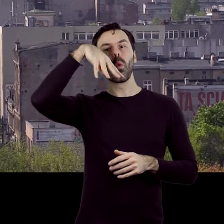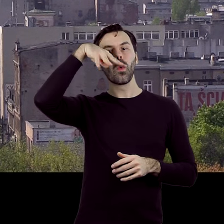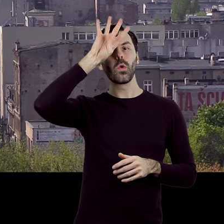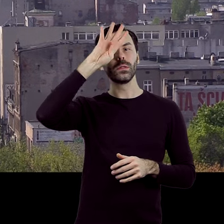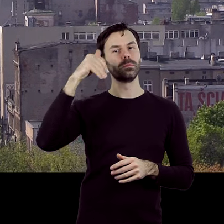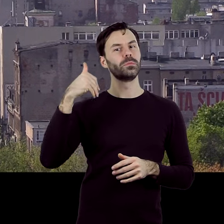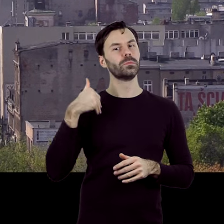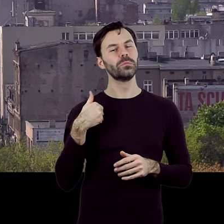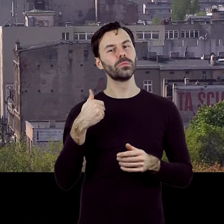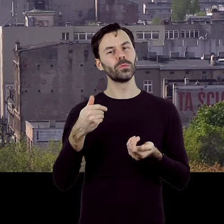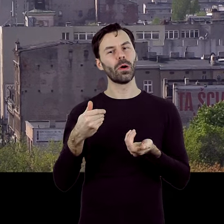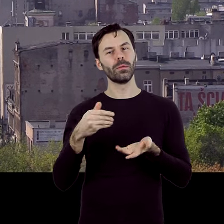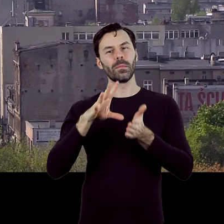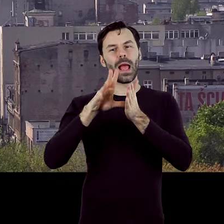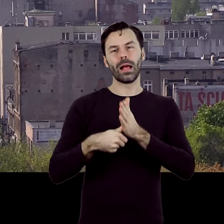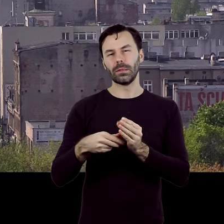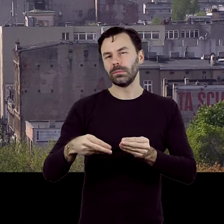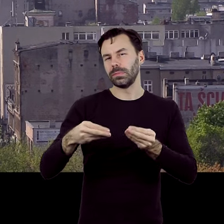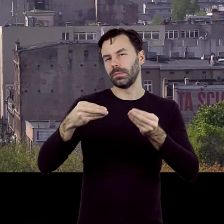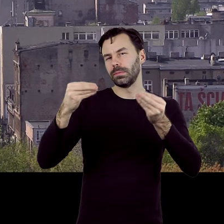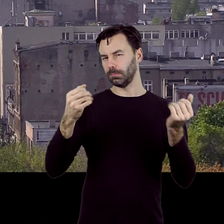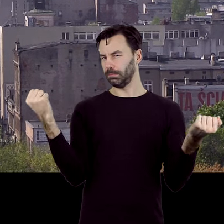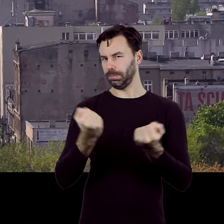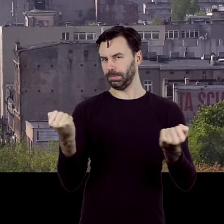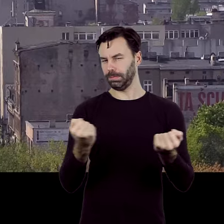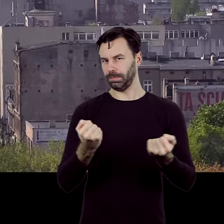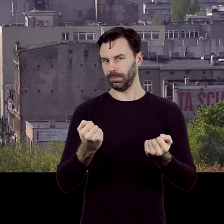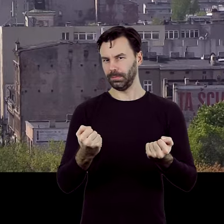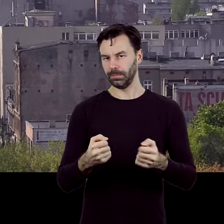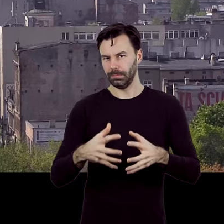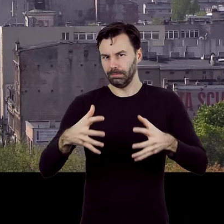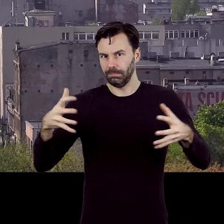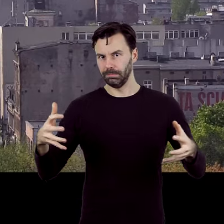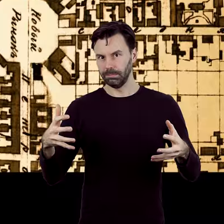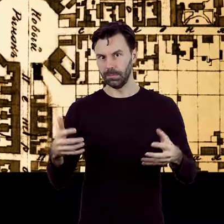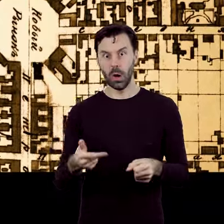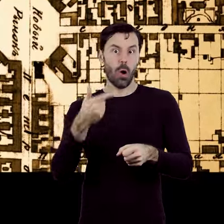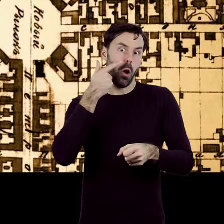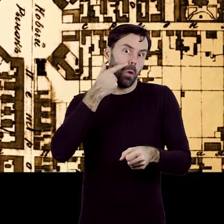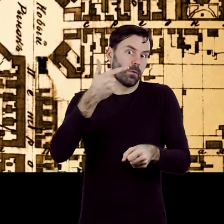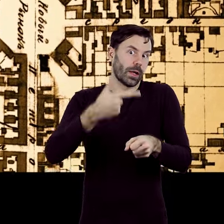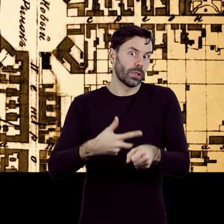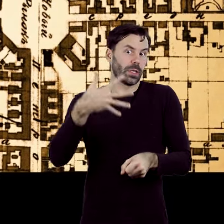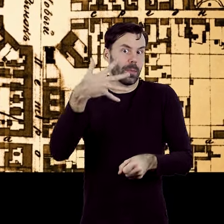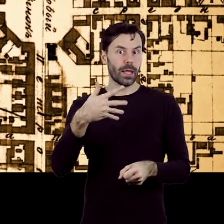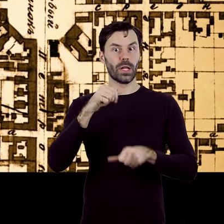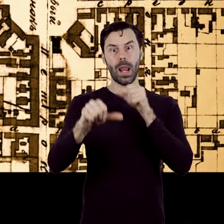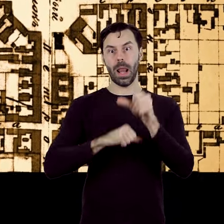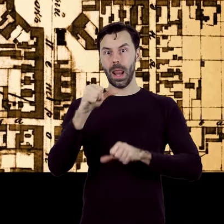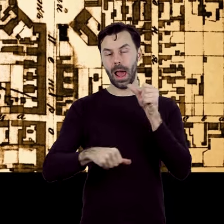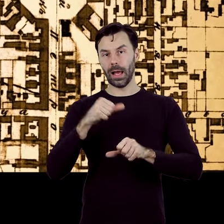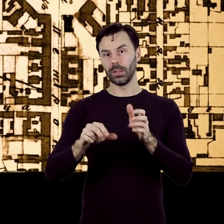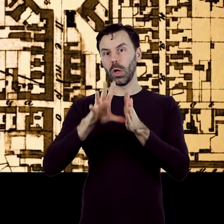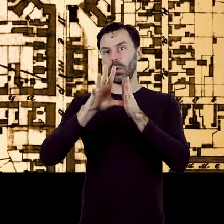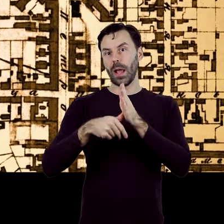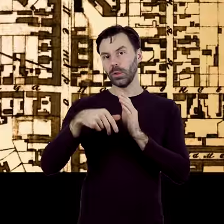się wówczas u progu swojego najbardziej dynamicznego rozwoju. W stosunkowo krótkim czasie, w ciągu następnego ćwierćwiecza,